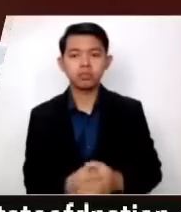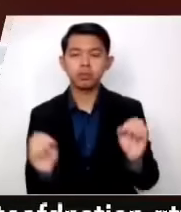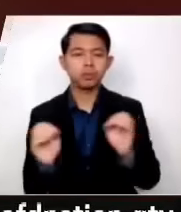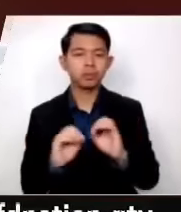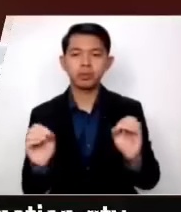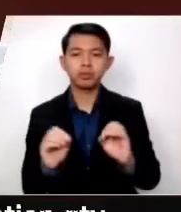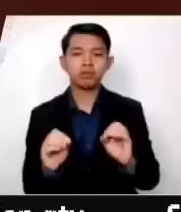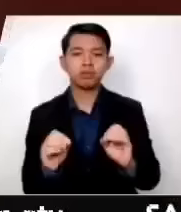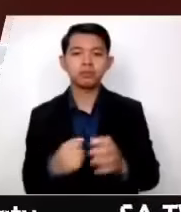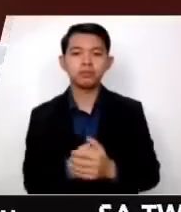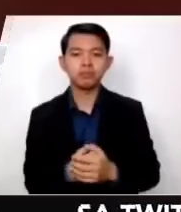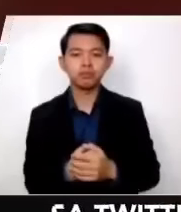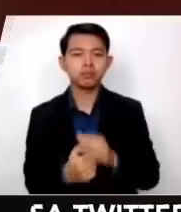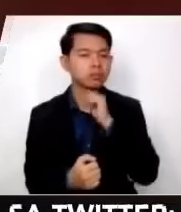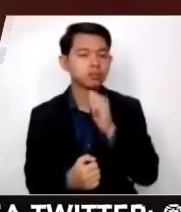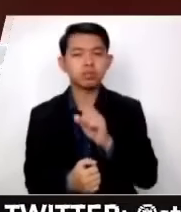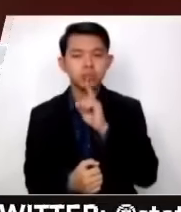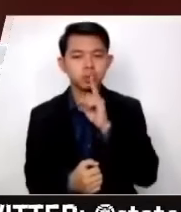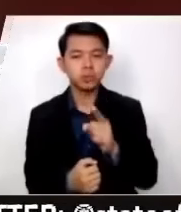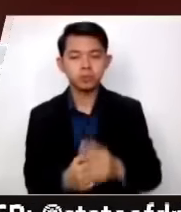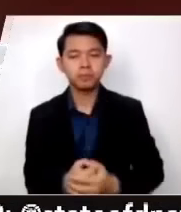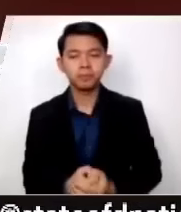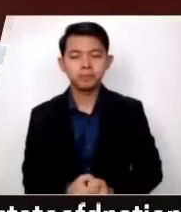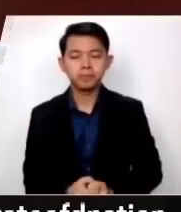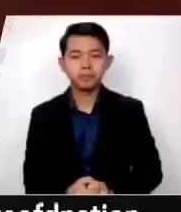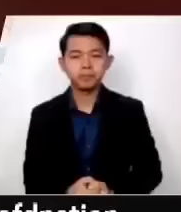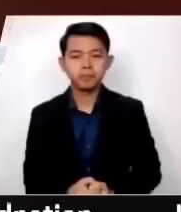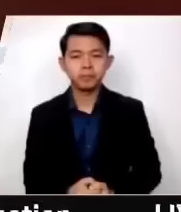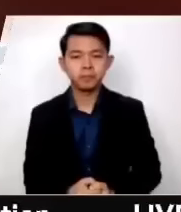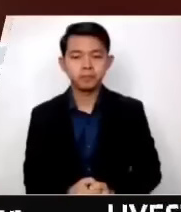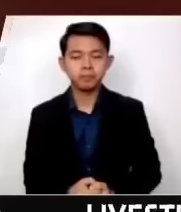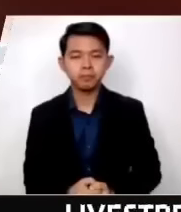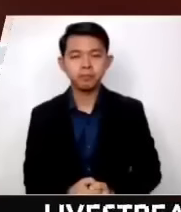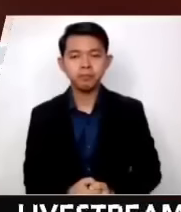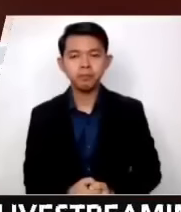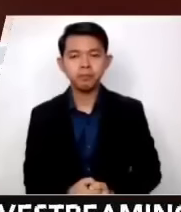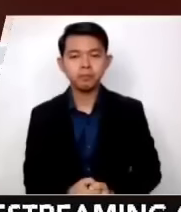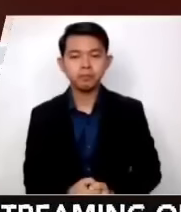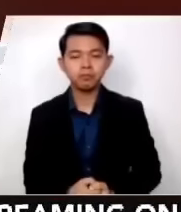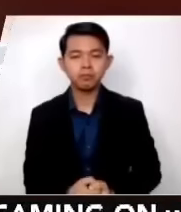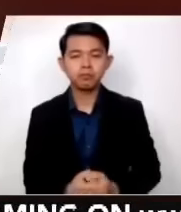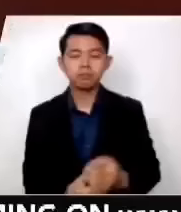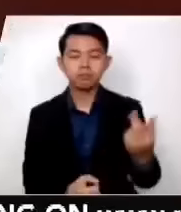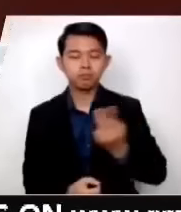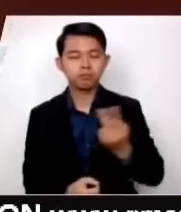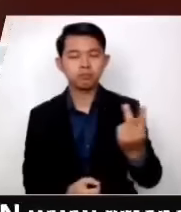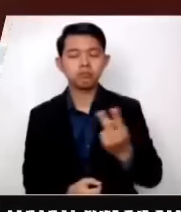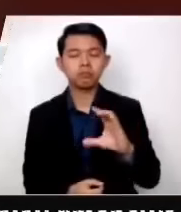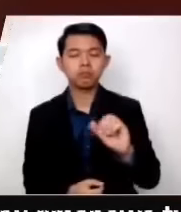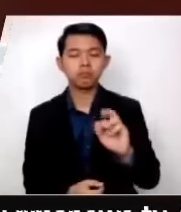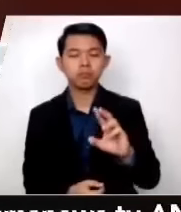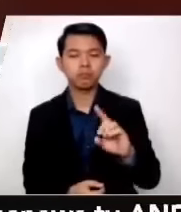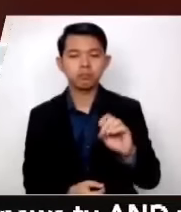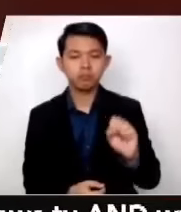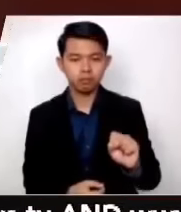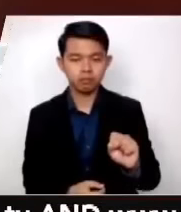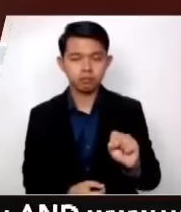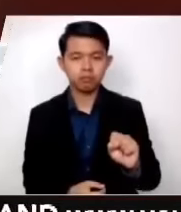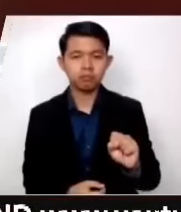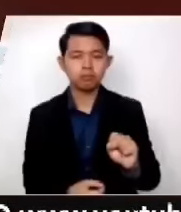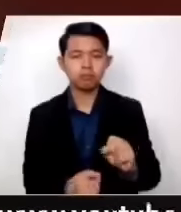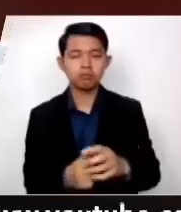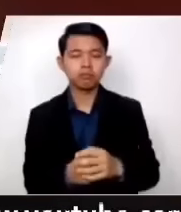katotohanan lahat So kung sa ano ni kaloy sa ah perception niya meron eh Sabi ko nga sa